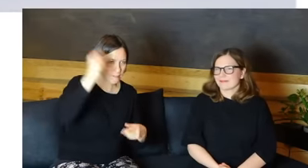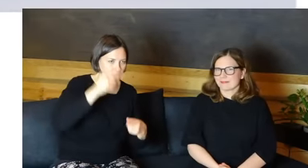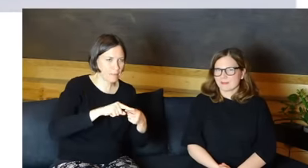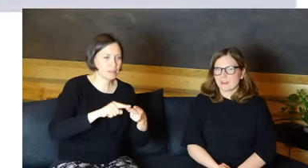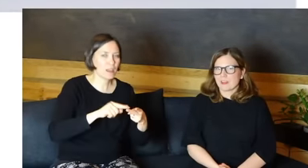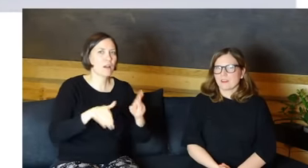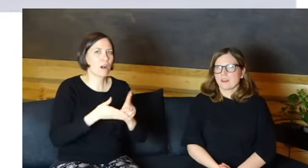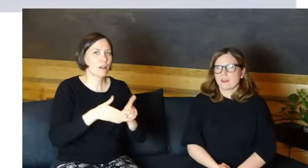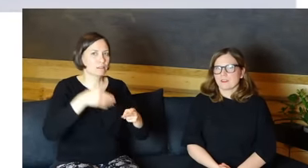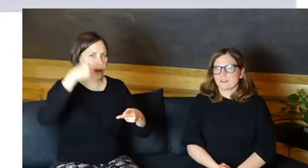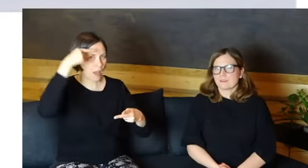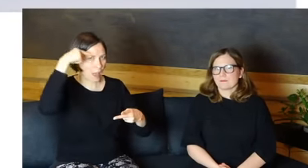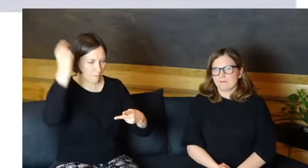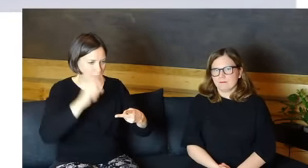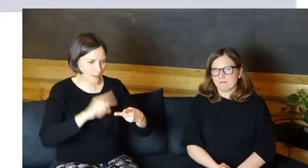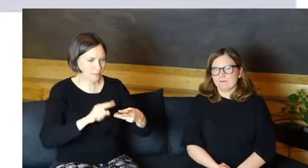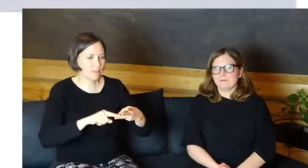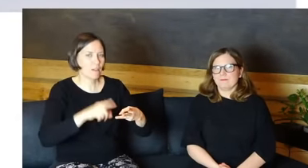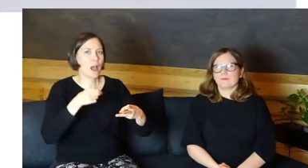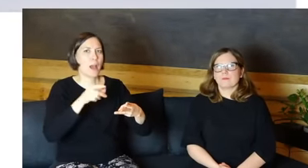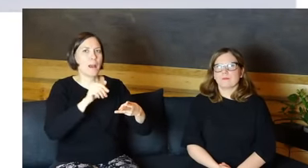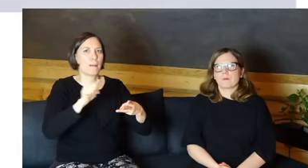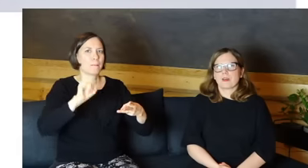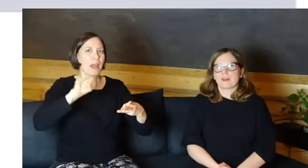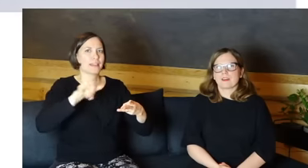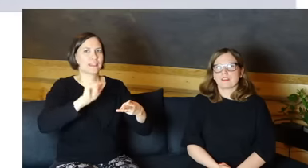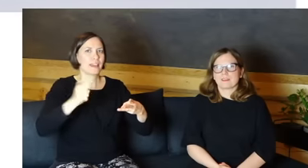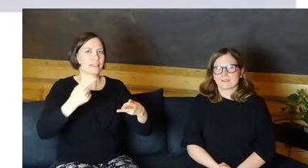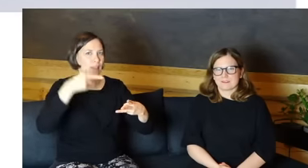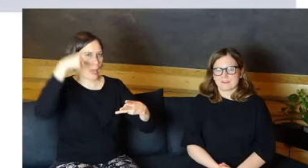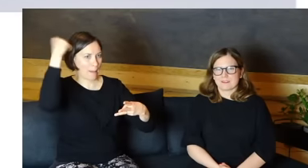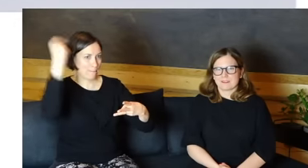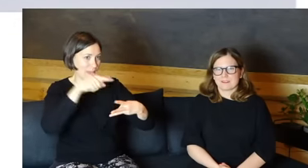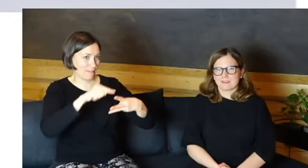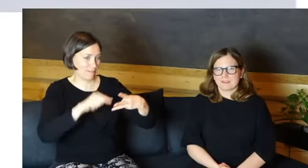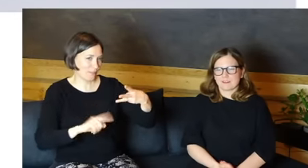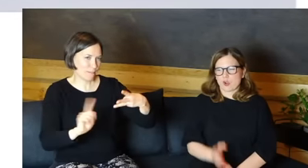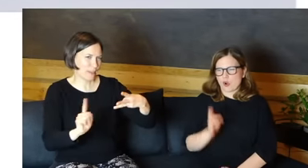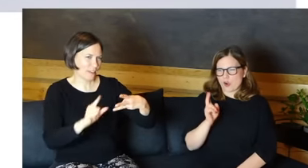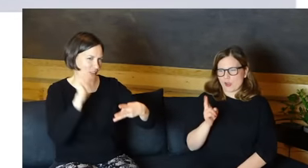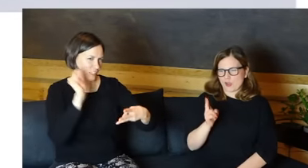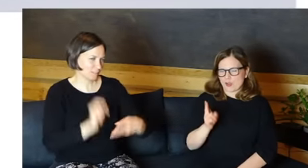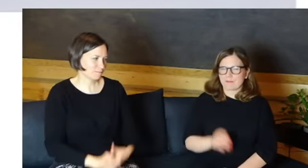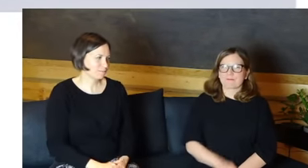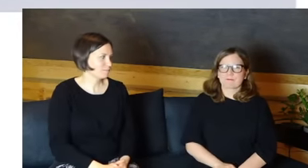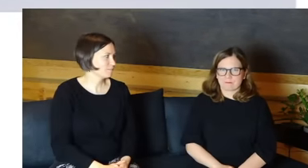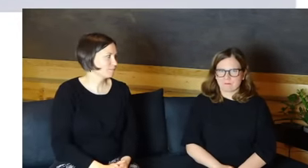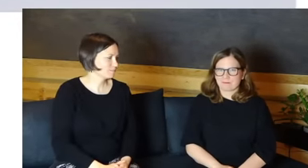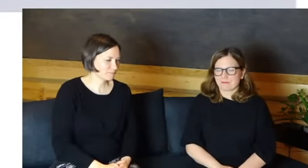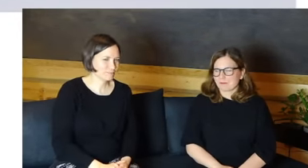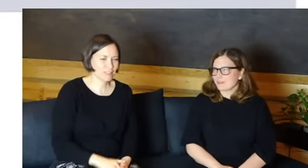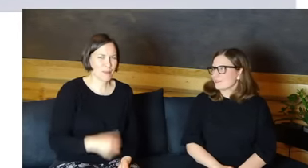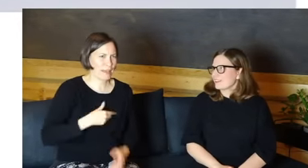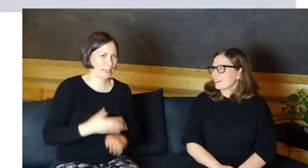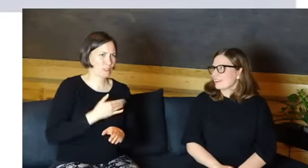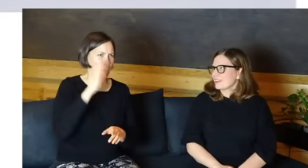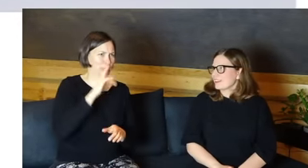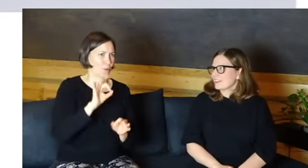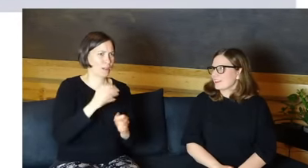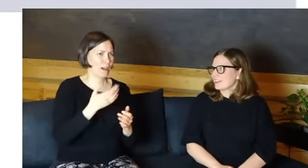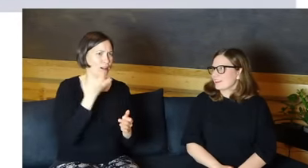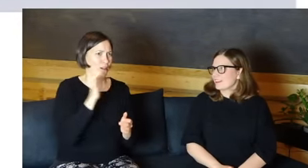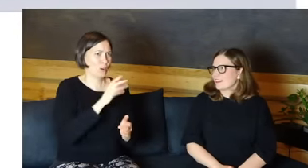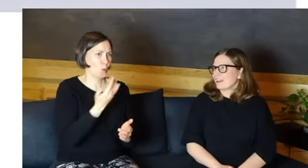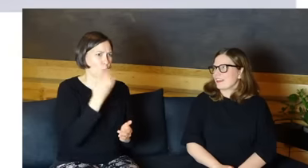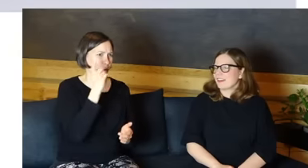Päijät-Hämeessä? Kyllä. Mä mietin tuossa jo alkuun, että kuinka monta lukuvirhettä mä teen. Ei mitään, Chernobyl